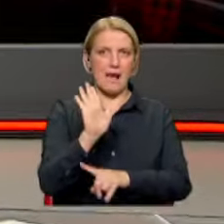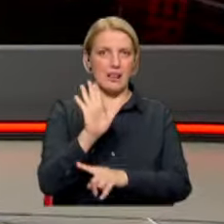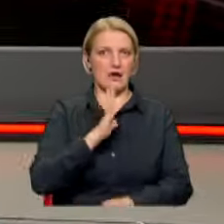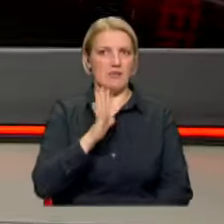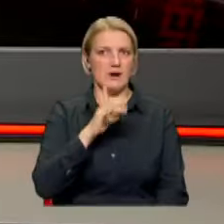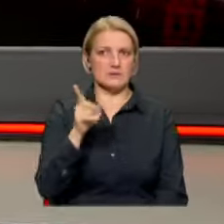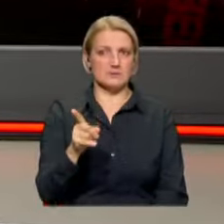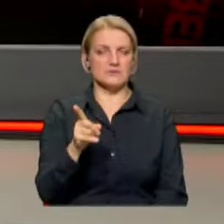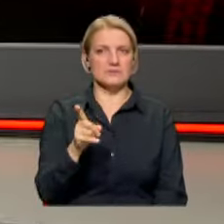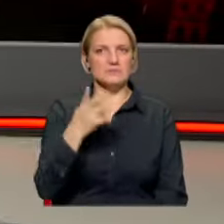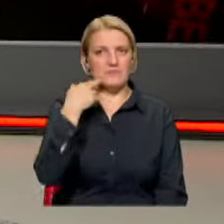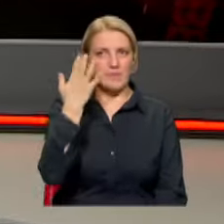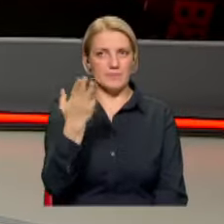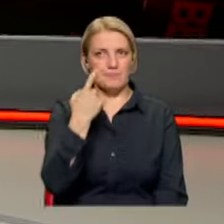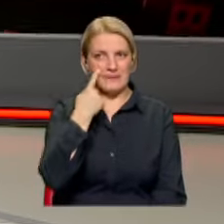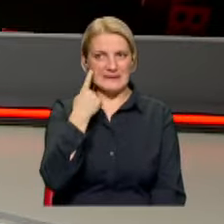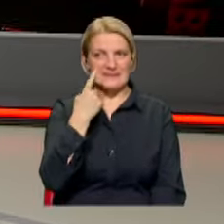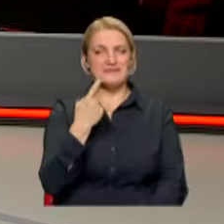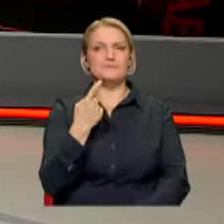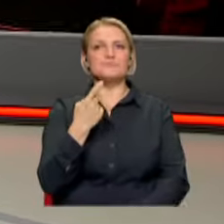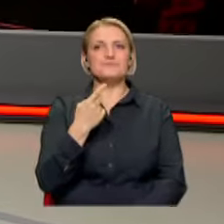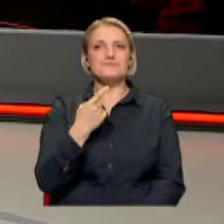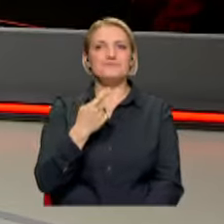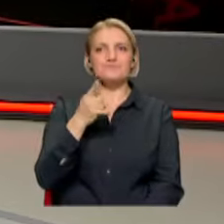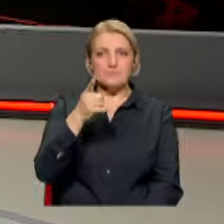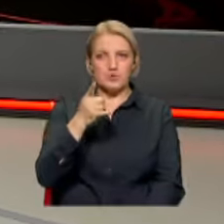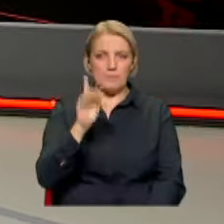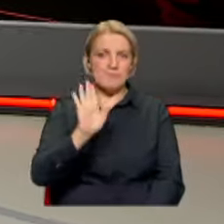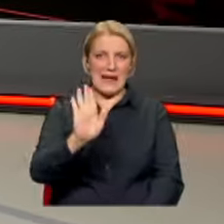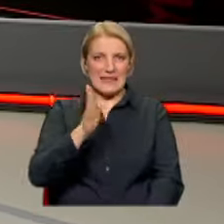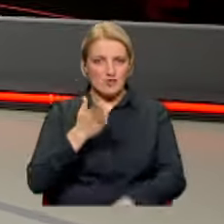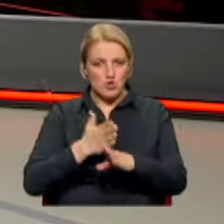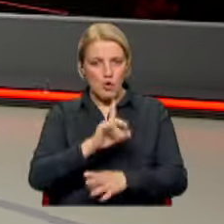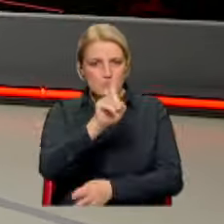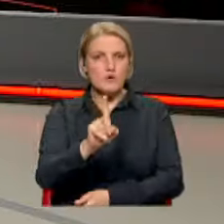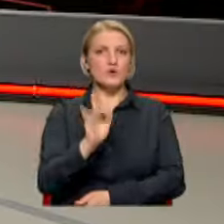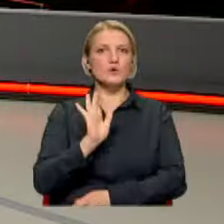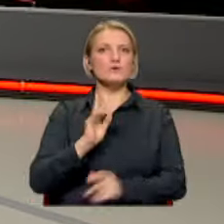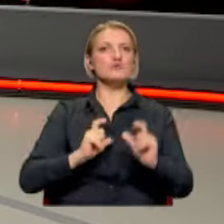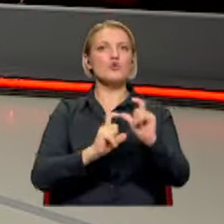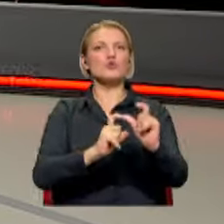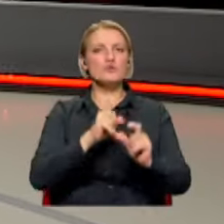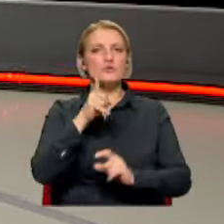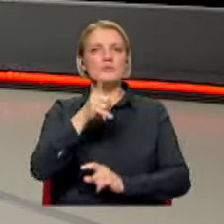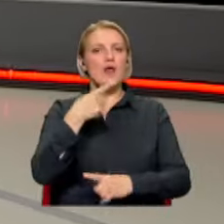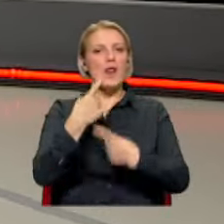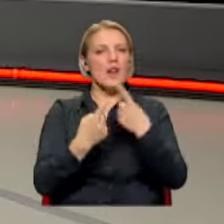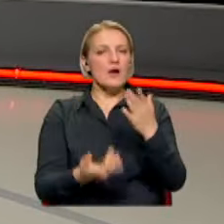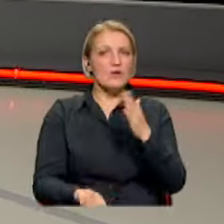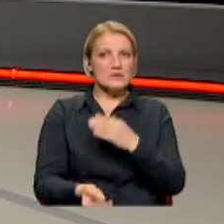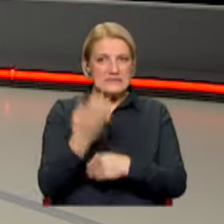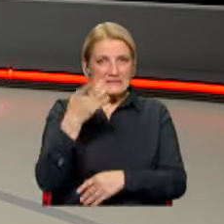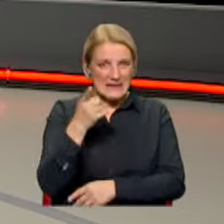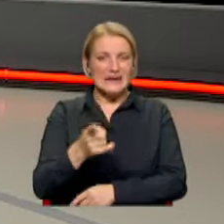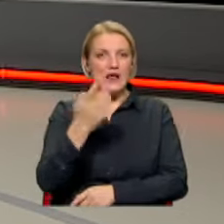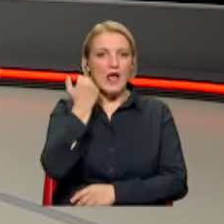var Efendim Bakın bu bu belge doğru mu diye soruyoruz Çünkü bu iddia ortaya atıldı yalanlama da